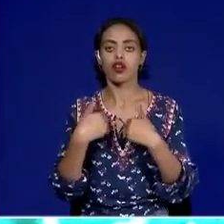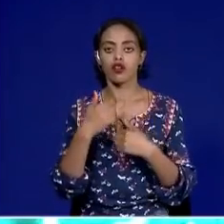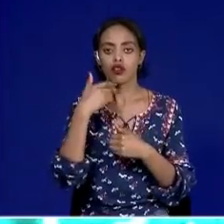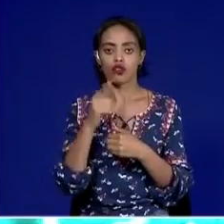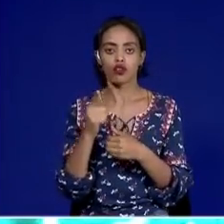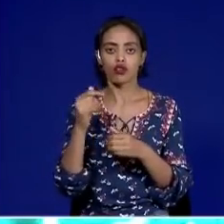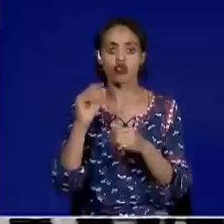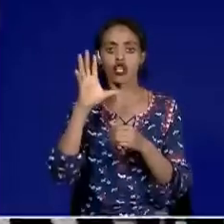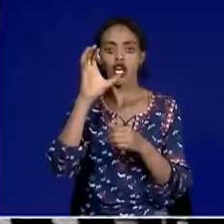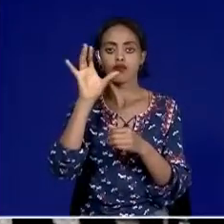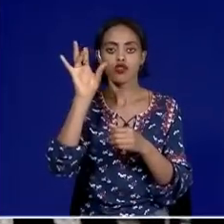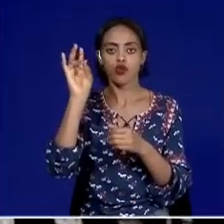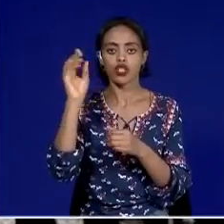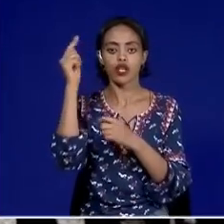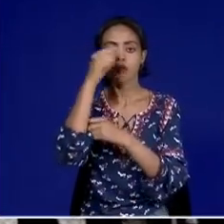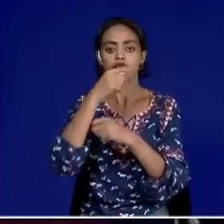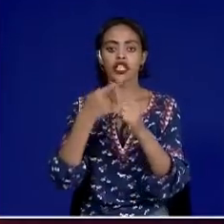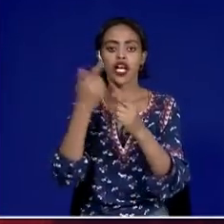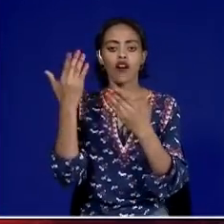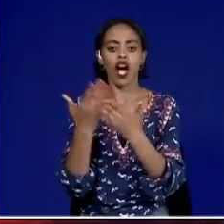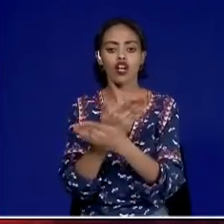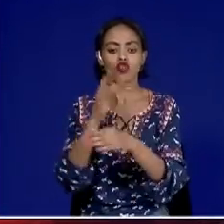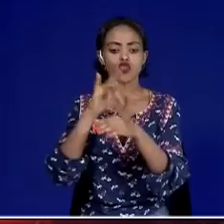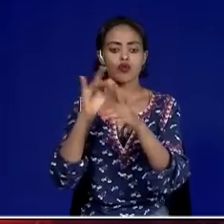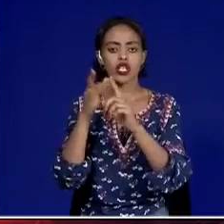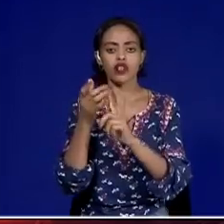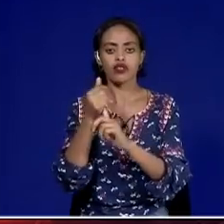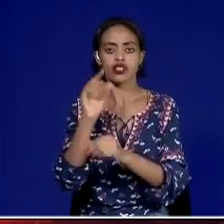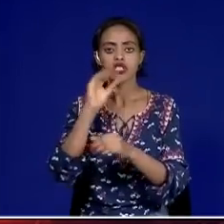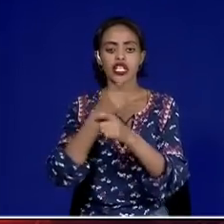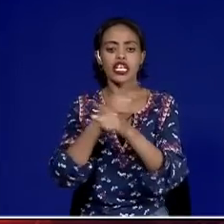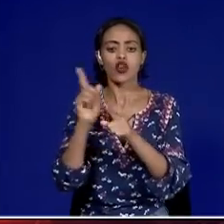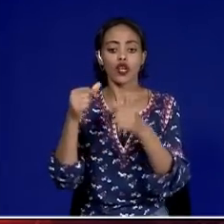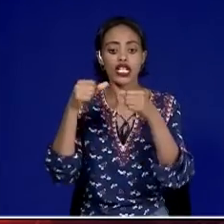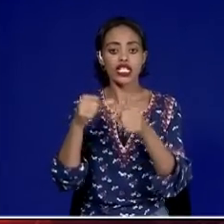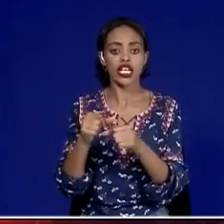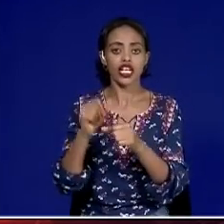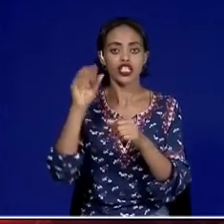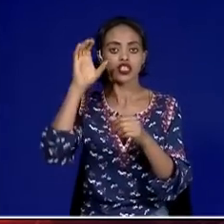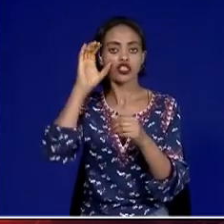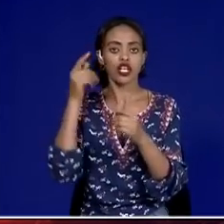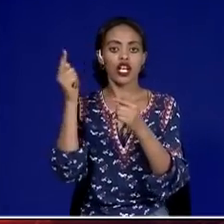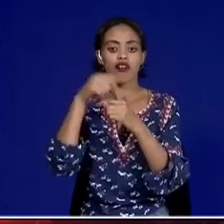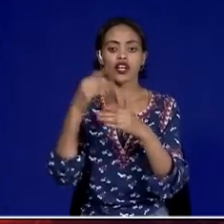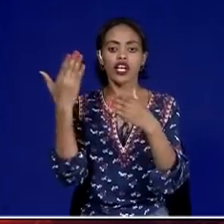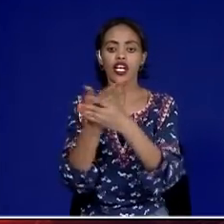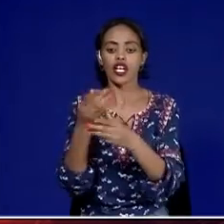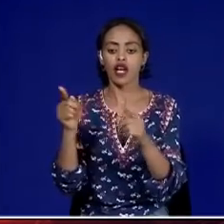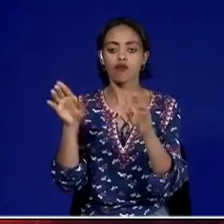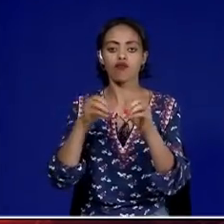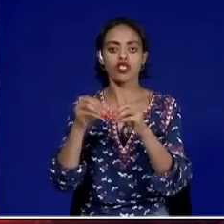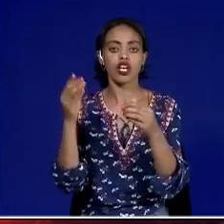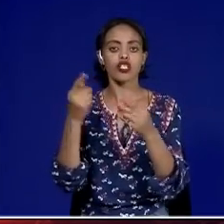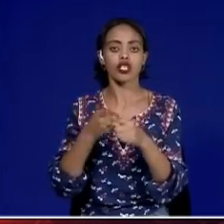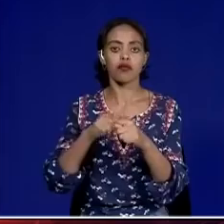ተገሊጹ። ን57 መዓልትታት ካብ ሓድሽ መልከፍቲ ቫይረስ ኮሮና ነፃ ኮይና ዝፀንሐት ቤጂንግ ናብ እገዳ ምንቅስቃስ ተመሊሳ።